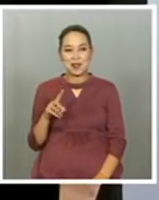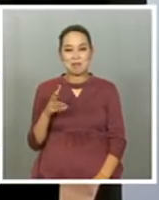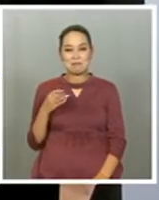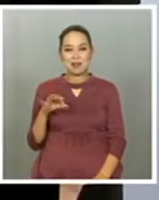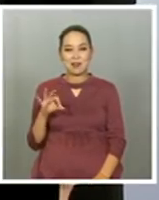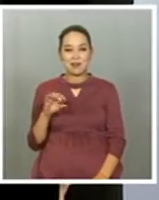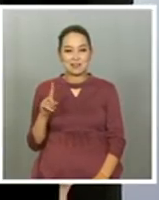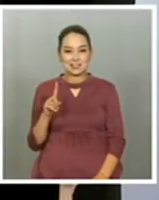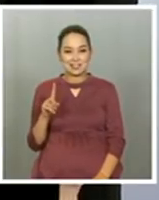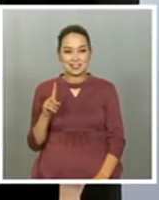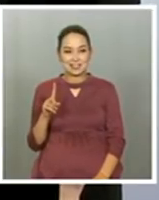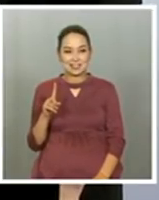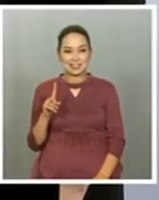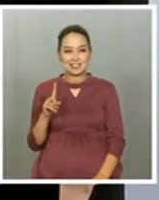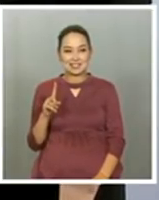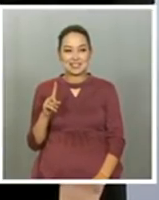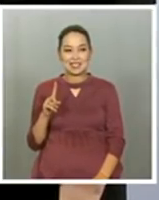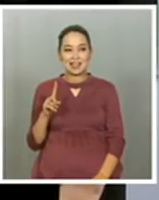миоз,